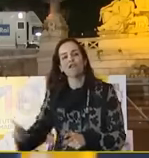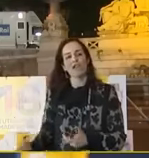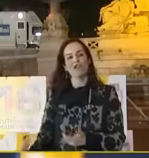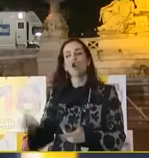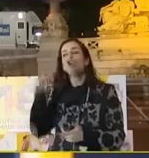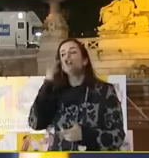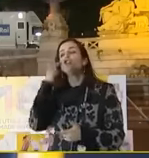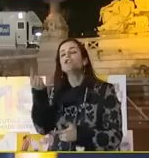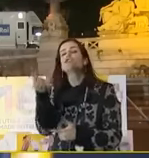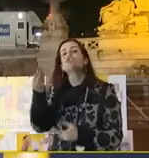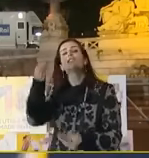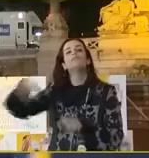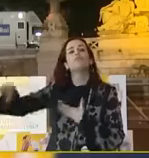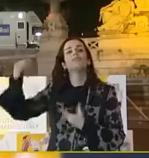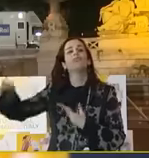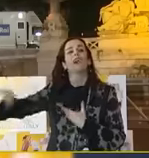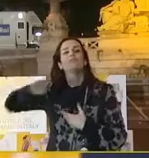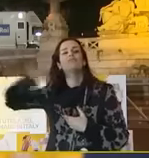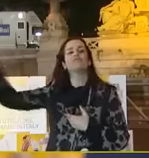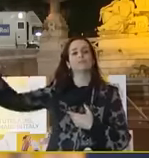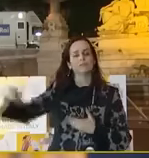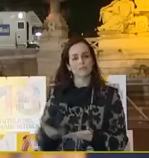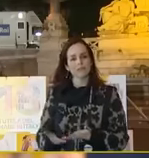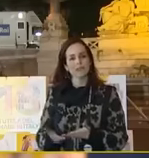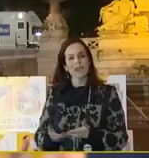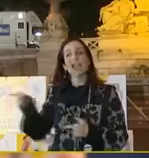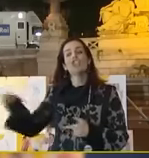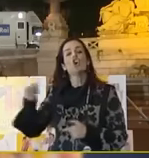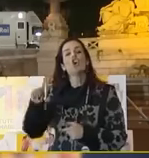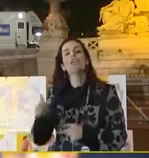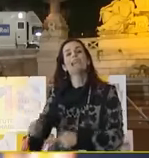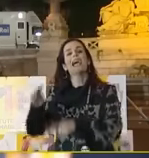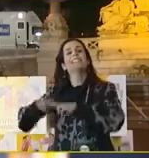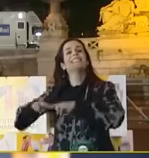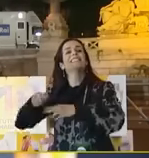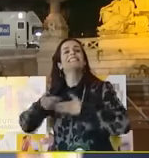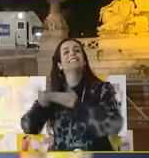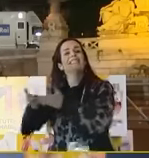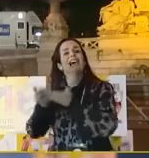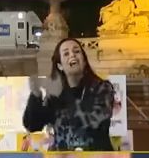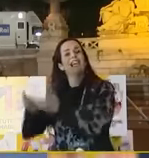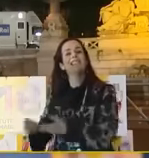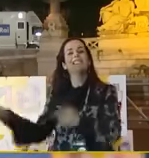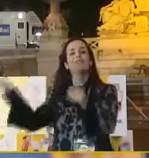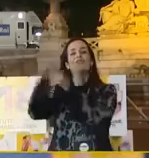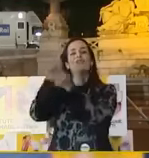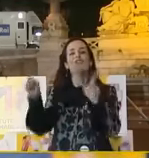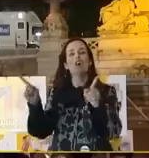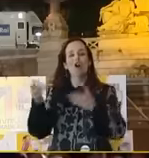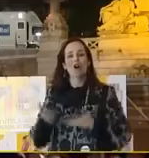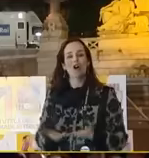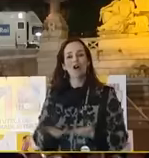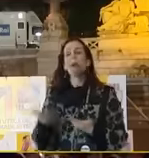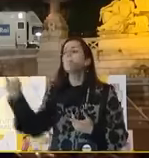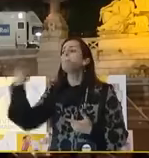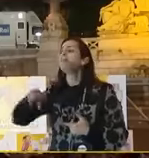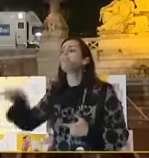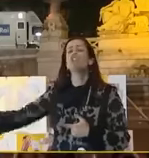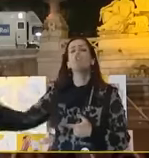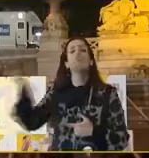destra a manca, e non è assistenzialismo, è una manovra economica che creerà posti di lavoro, perché non vogliono il reddito di cittadinanza?